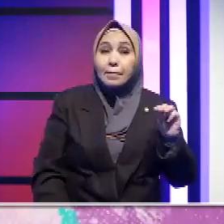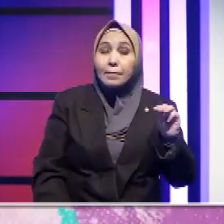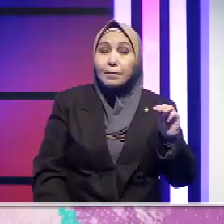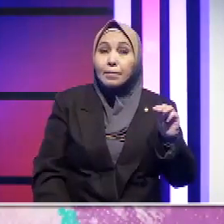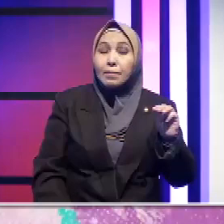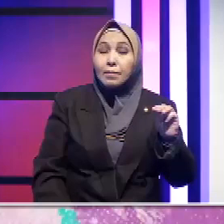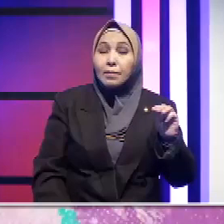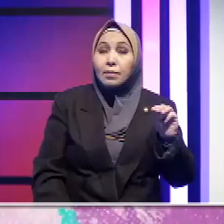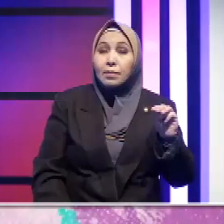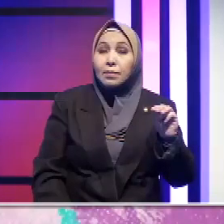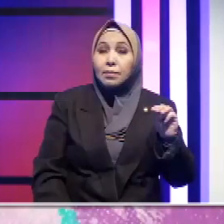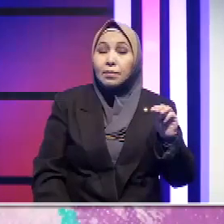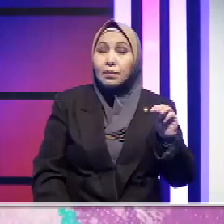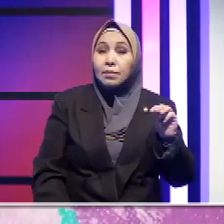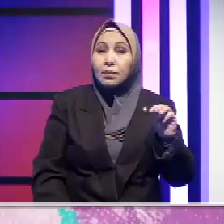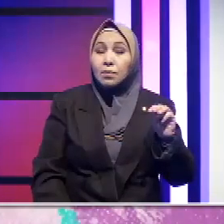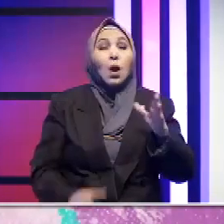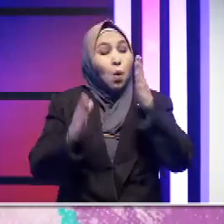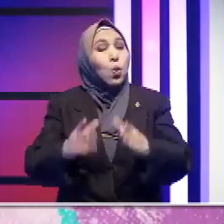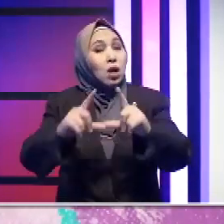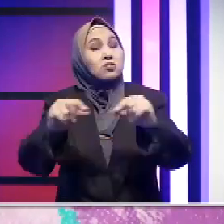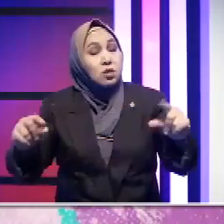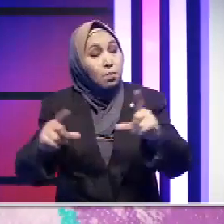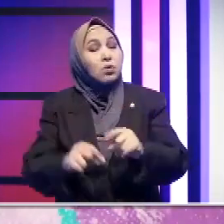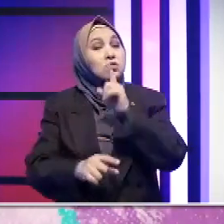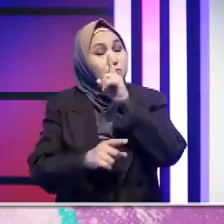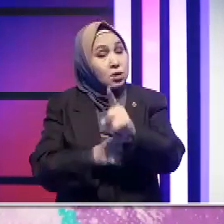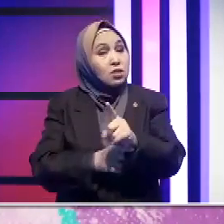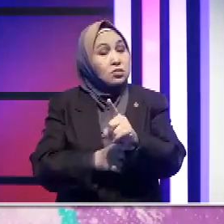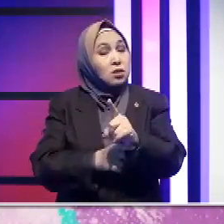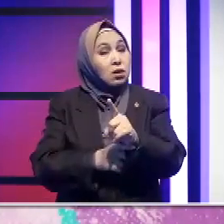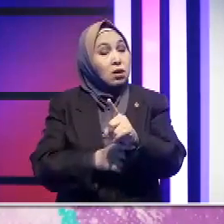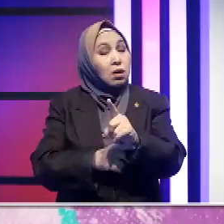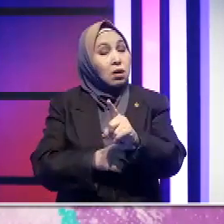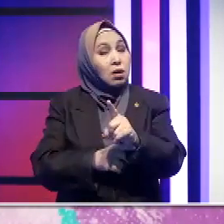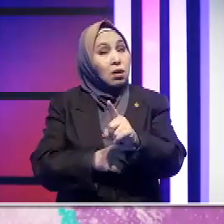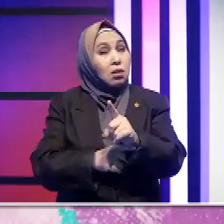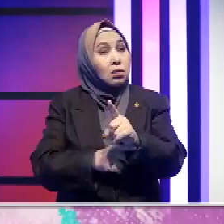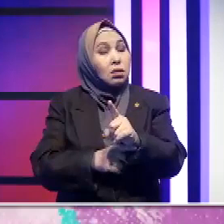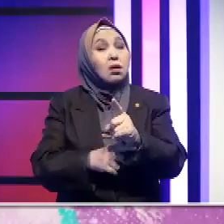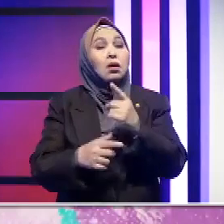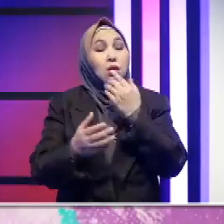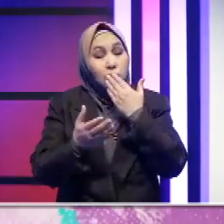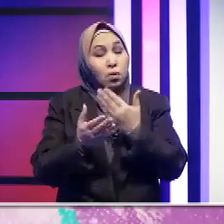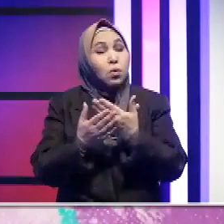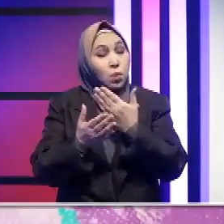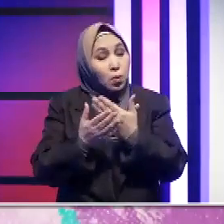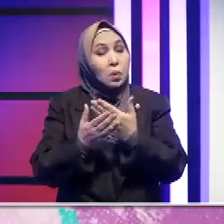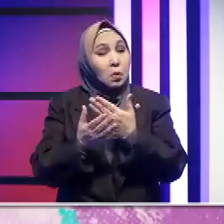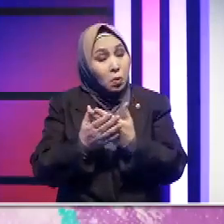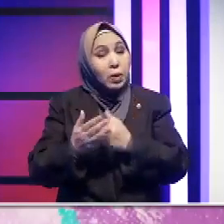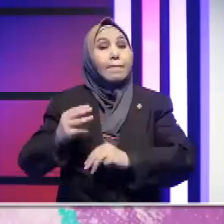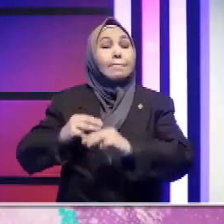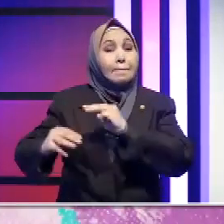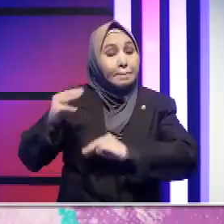Hai Baby Hai orang Jepun sebenarnya punya apa namanya good morning good mother animedi.xyz